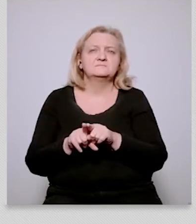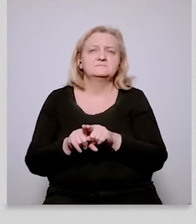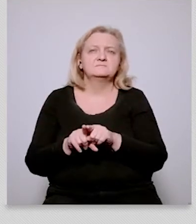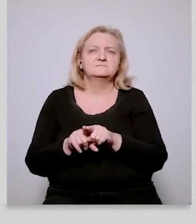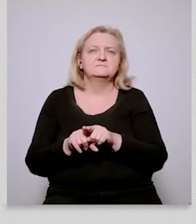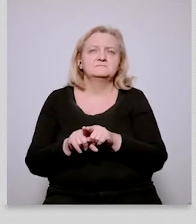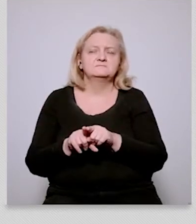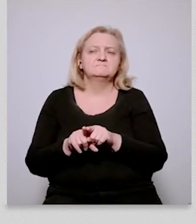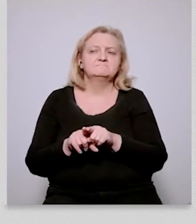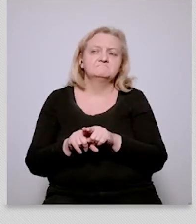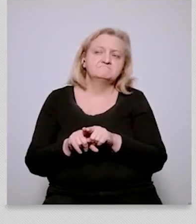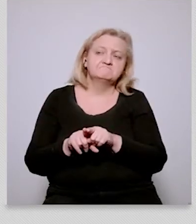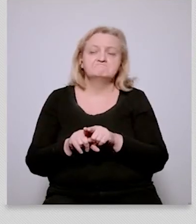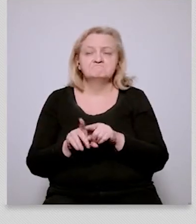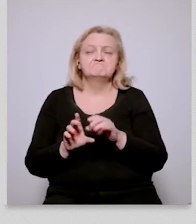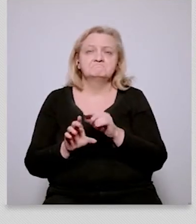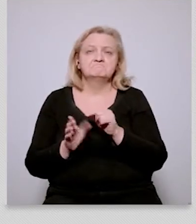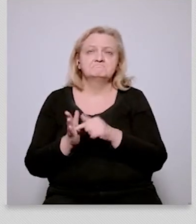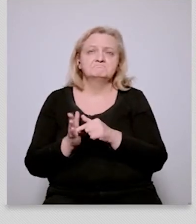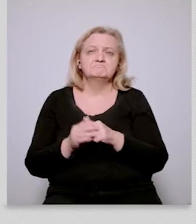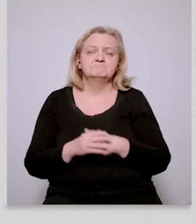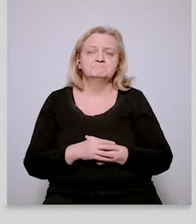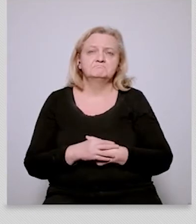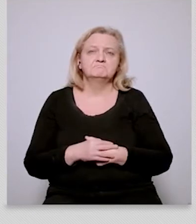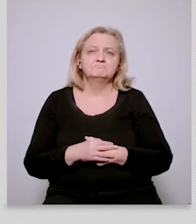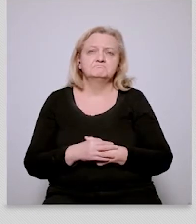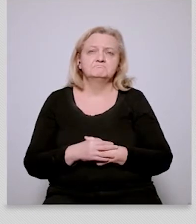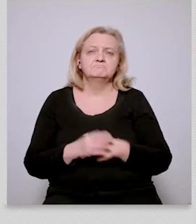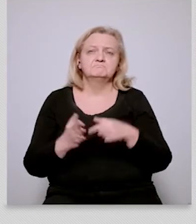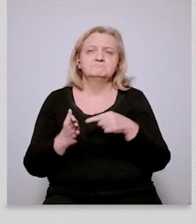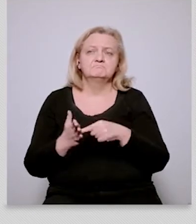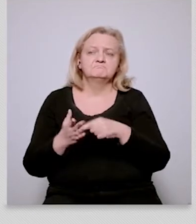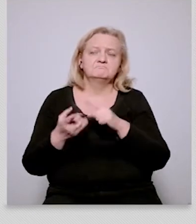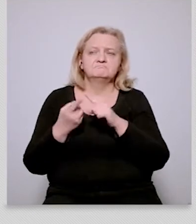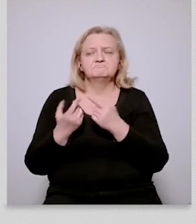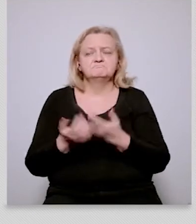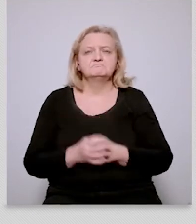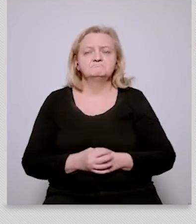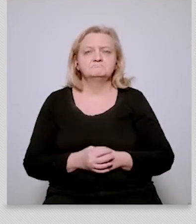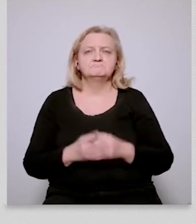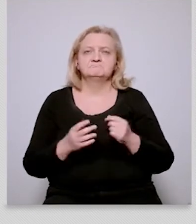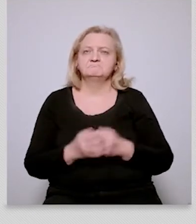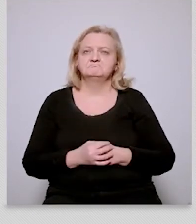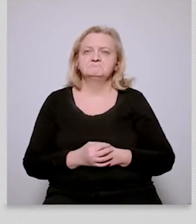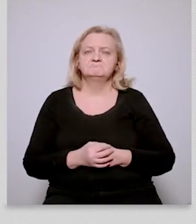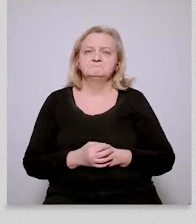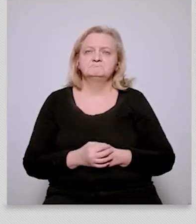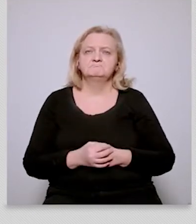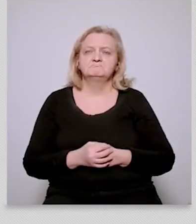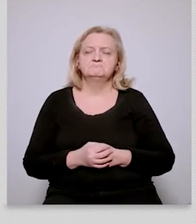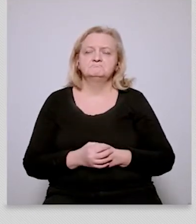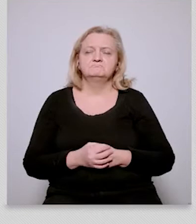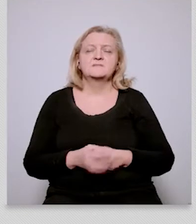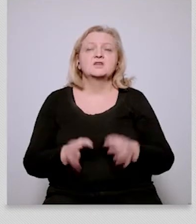urok, kiedy pojawia się bliżbizu. I w kontekście tego, co było mówione